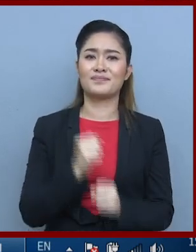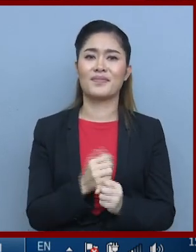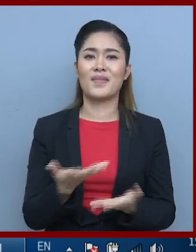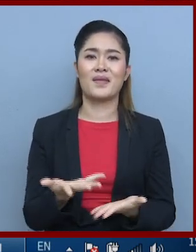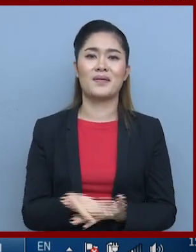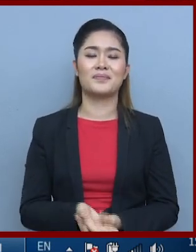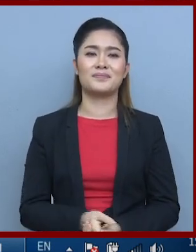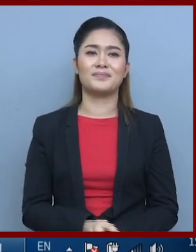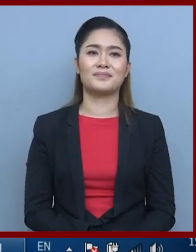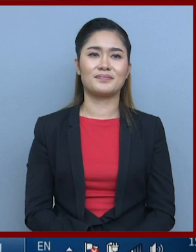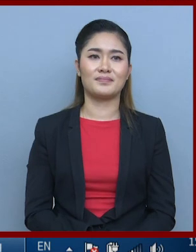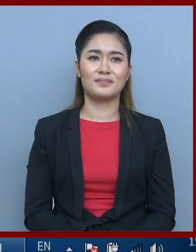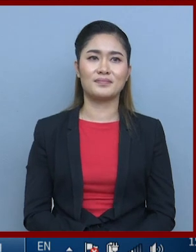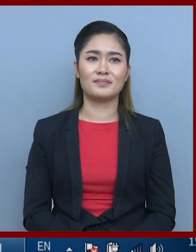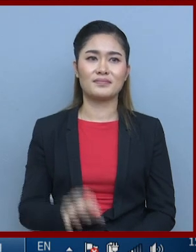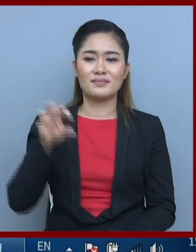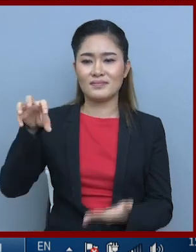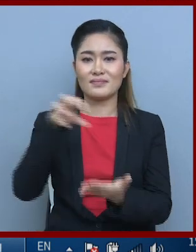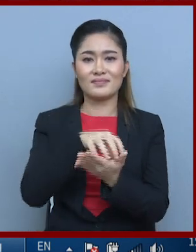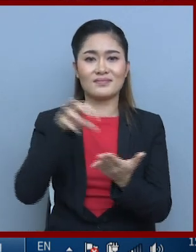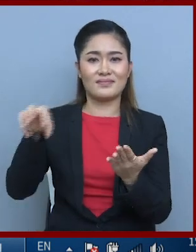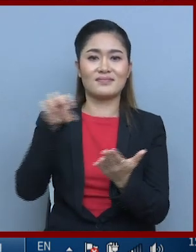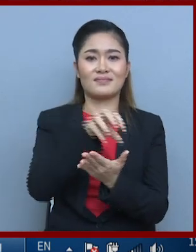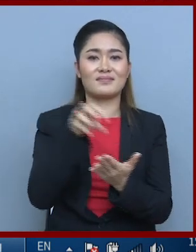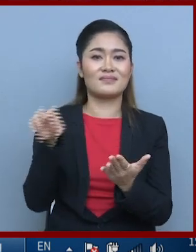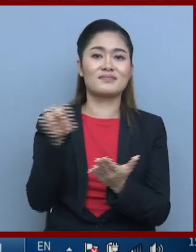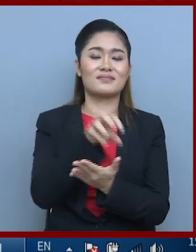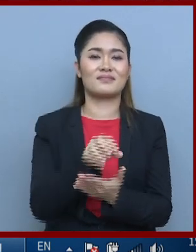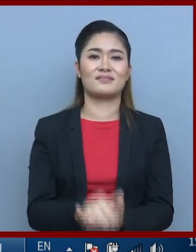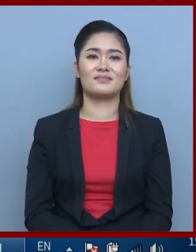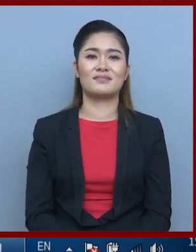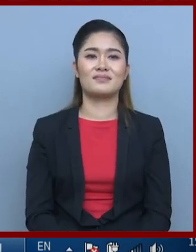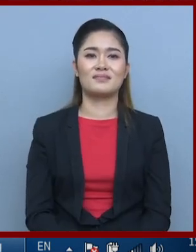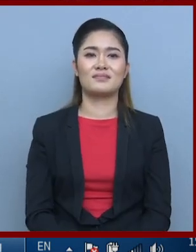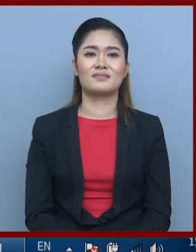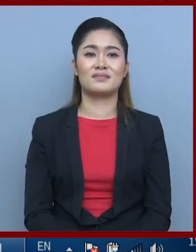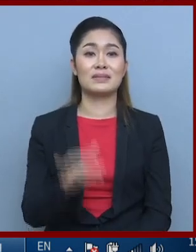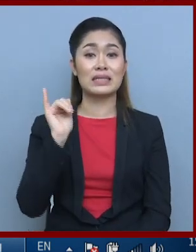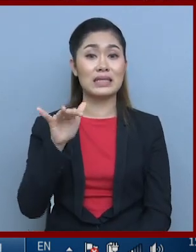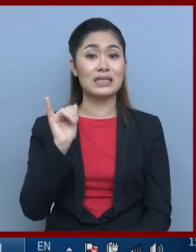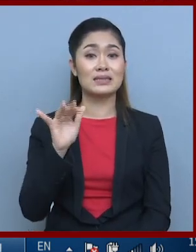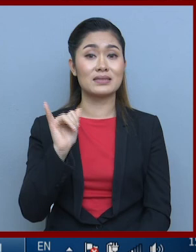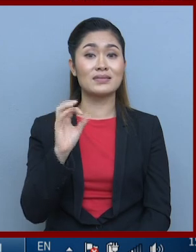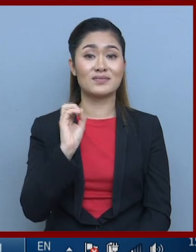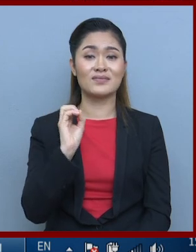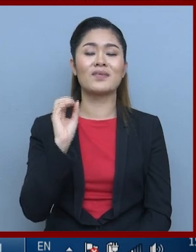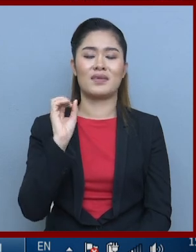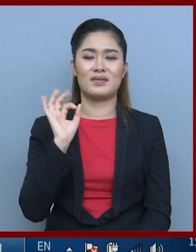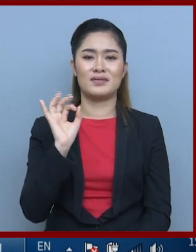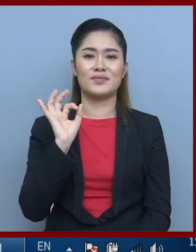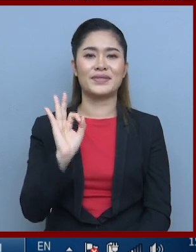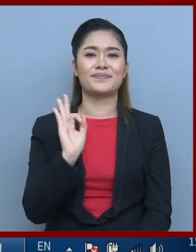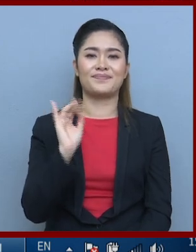ไงนักศึกษาเลือกก๊อปแล้วก็วางเวลาถามจะทำเป็น array ไหมต